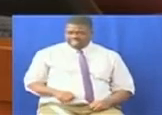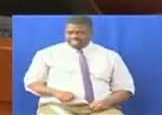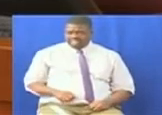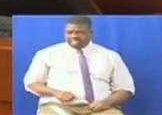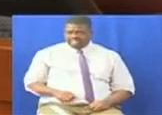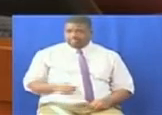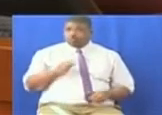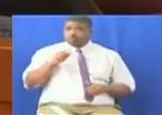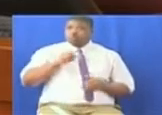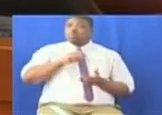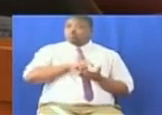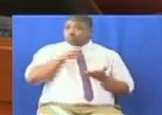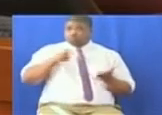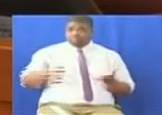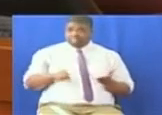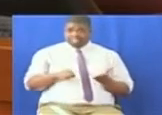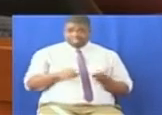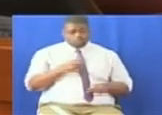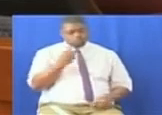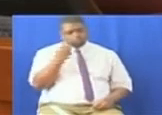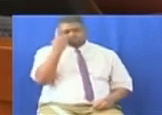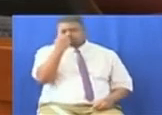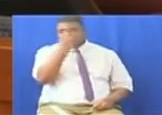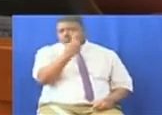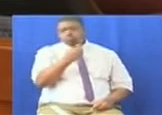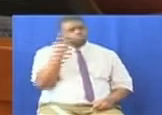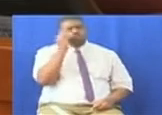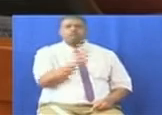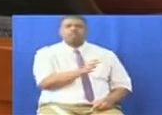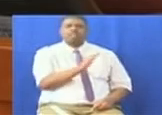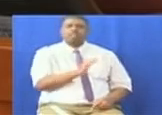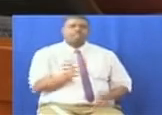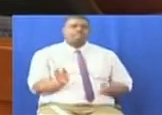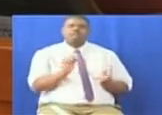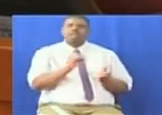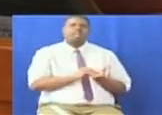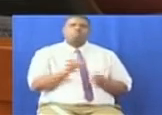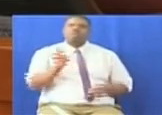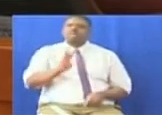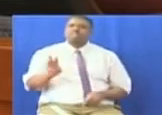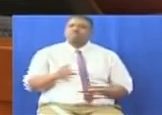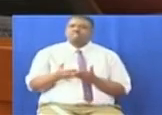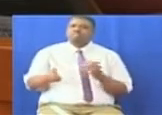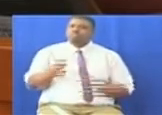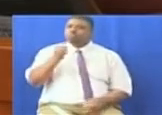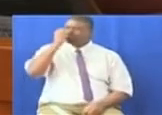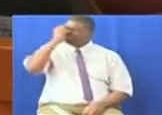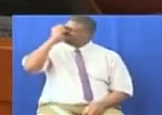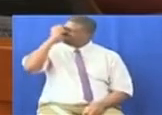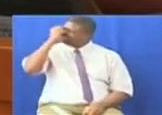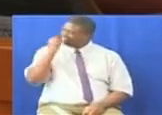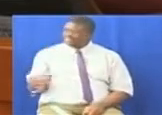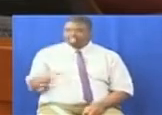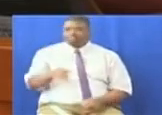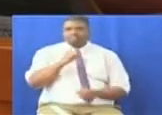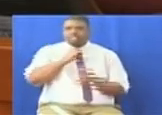Na ukitoka sijui ataweka wapi uso wake, kwa sababu ni mchafu kabisa, astahili kuitwa